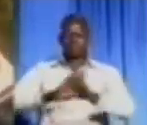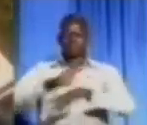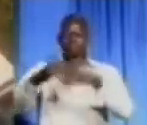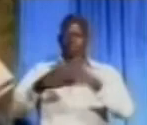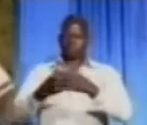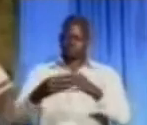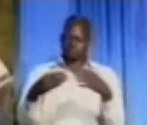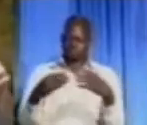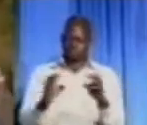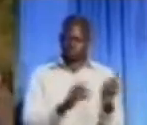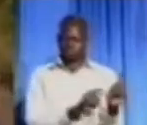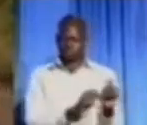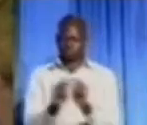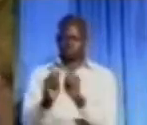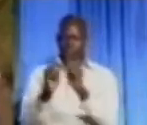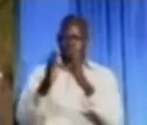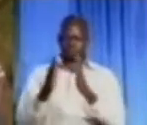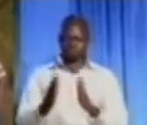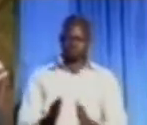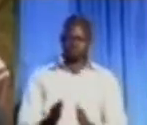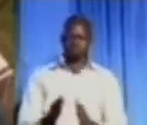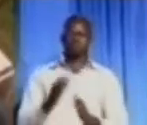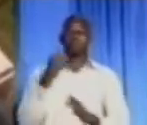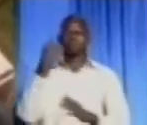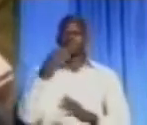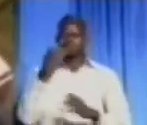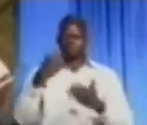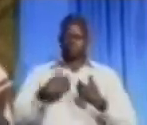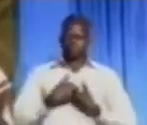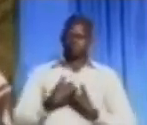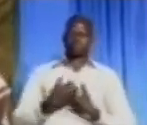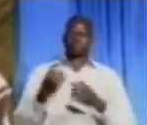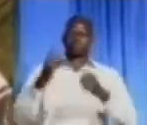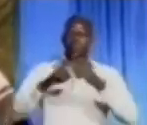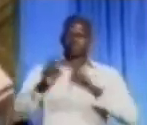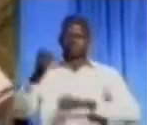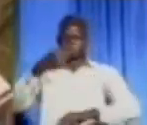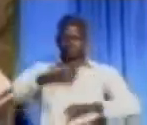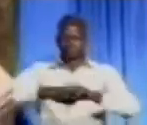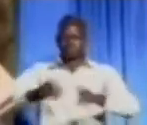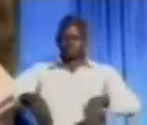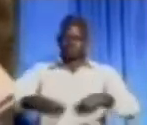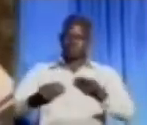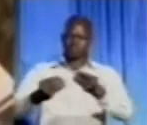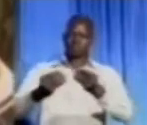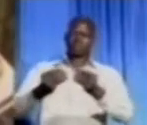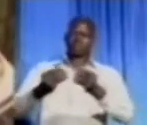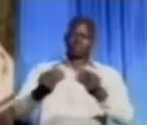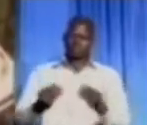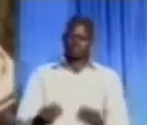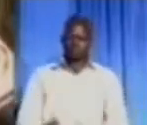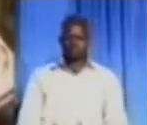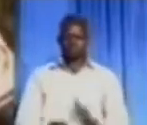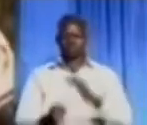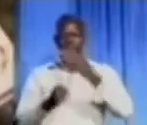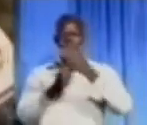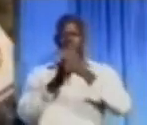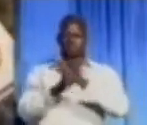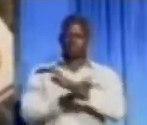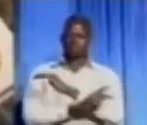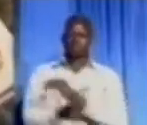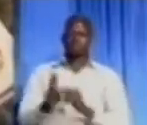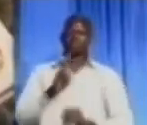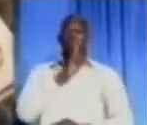transporteurs, tous ces commerçants qui avaient en son temps donner un souffle économique à notre province sont